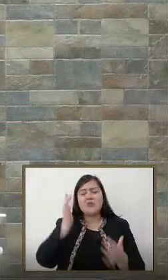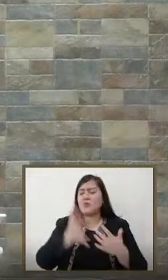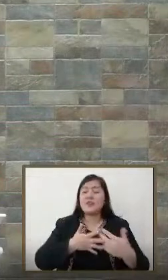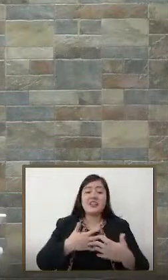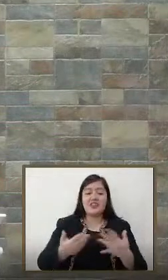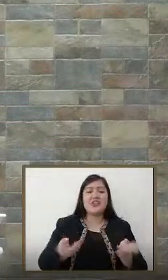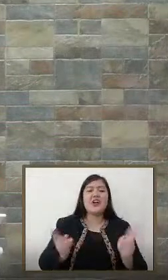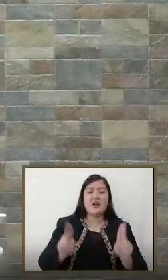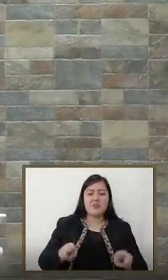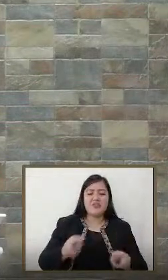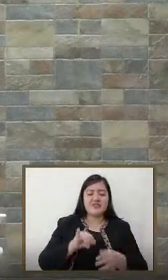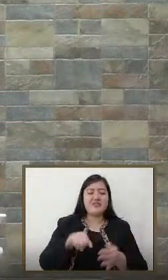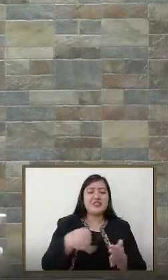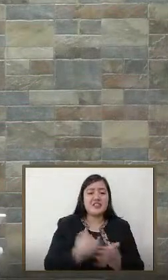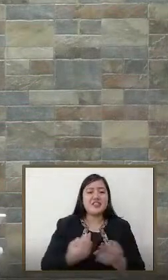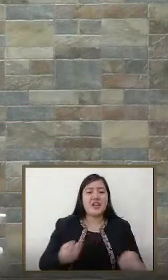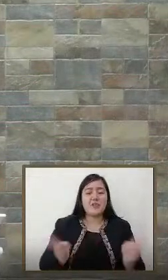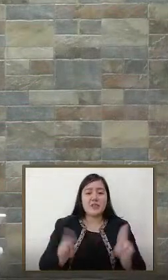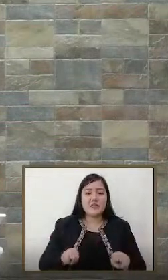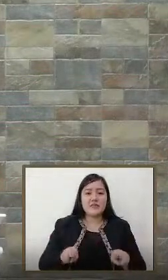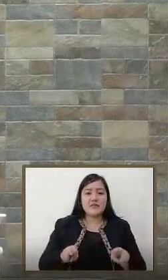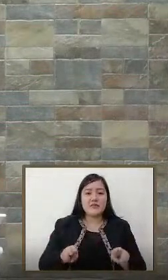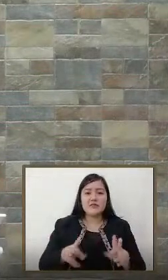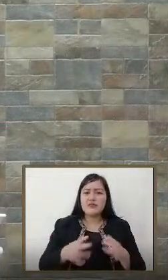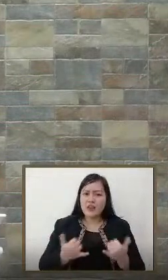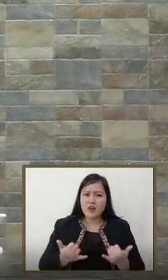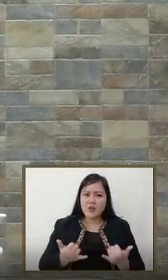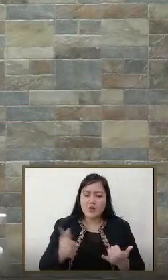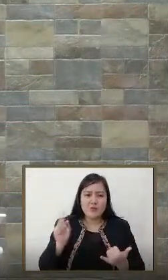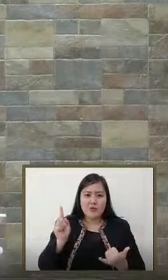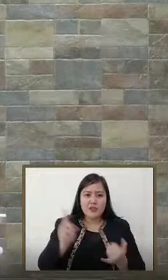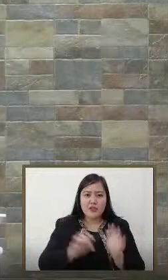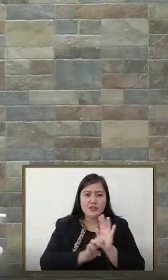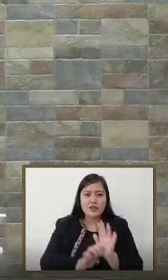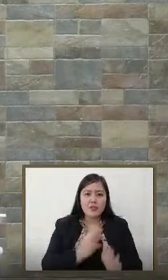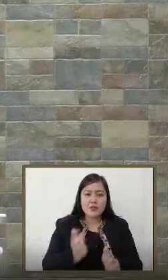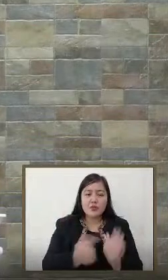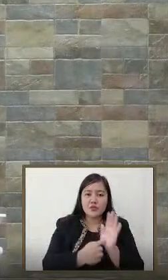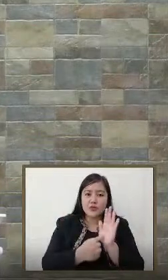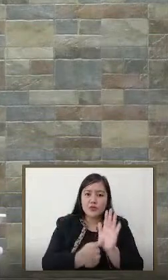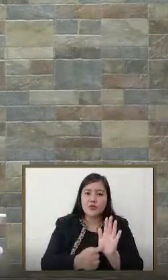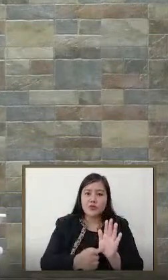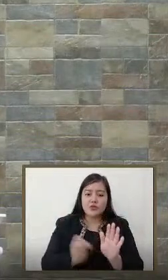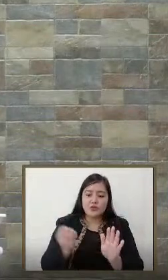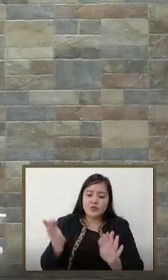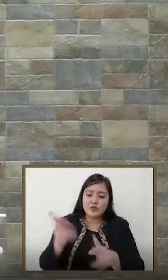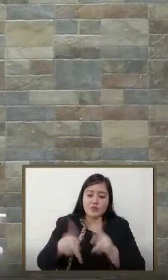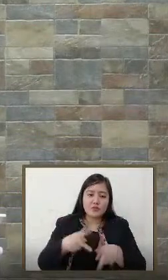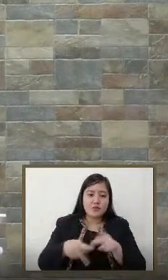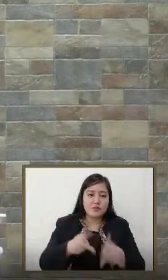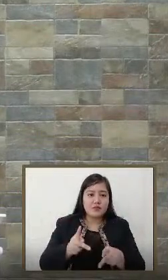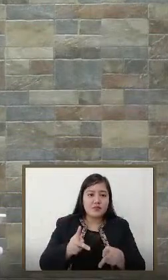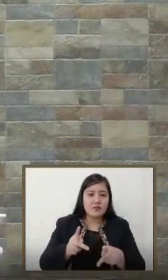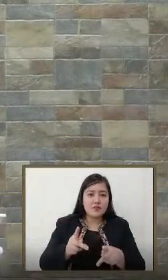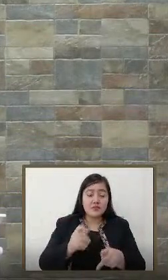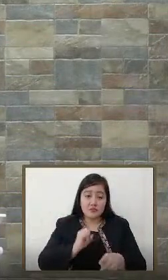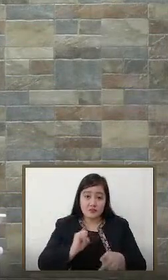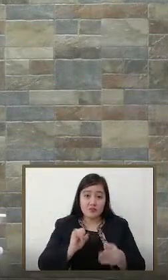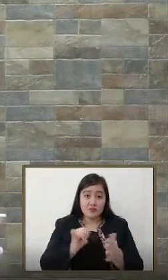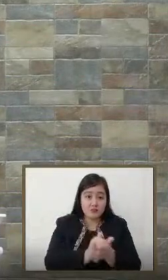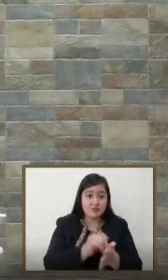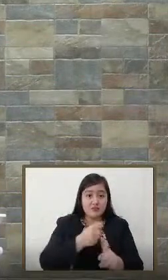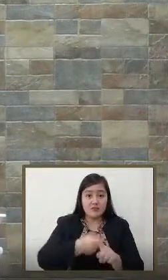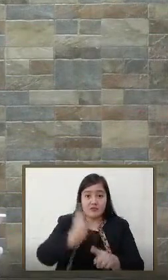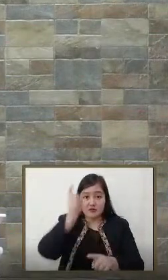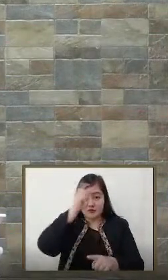tanong, anong example ang ipinakita natin doon? Yung by from the wisdom from God